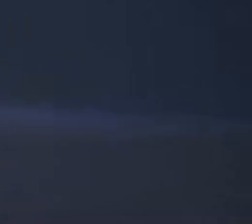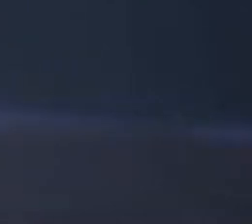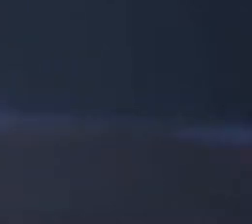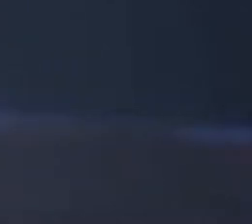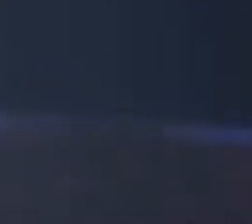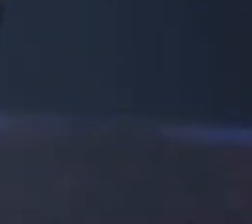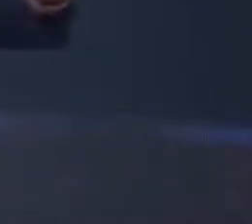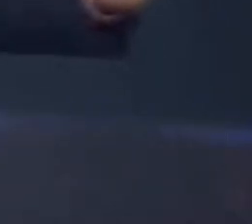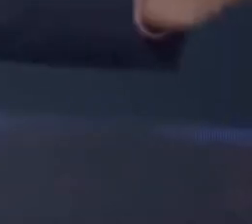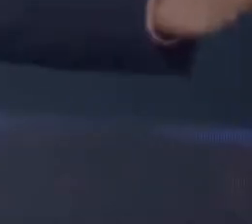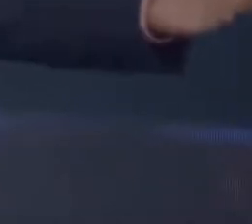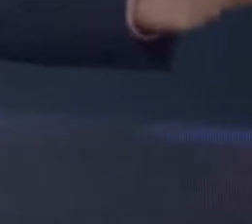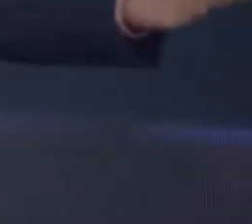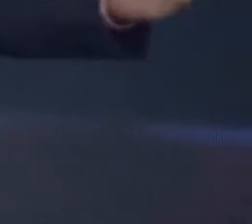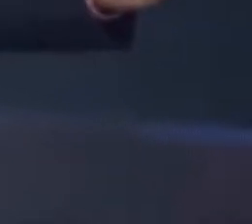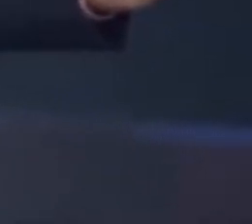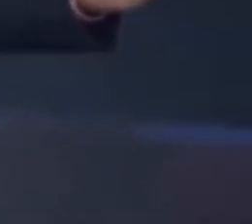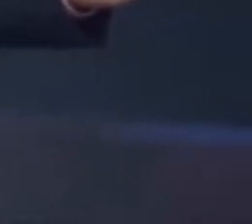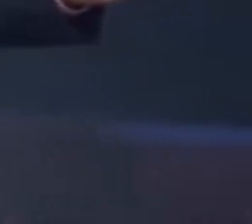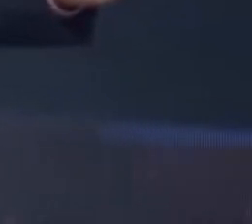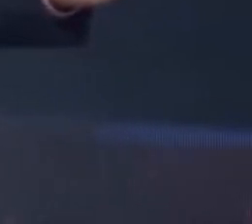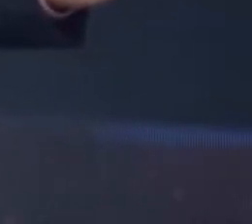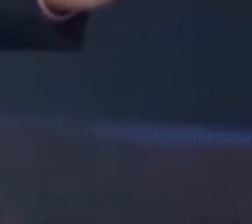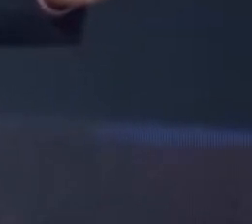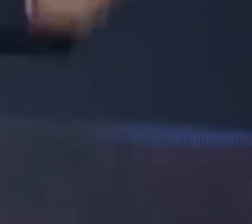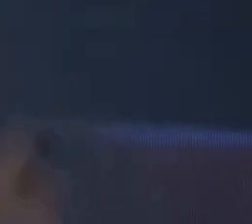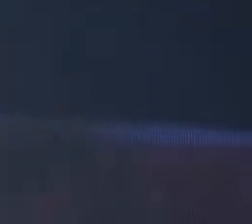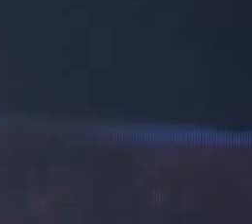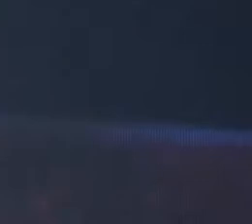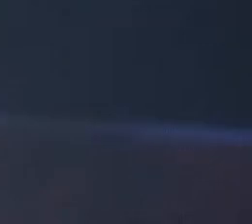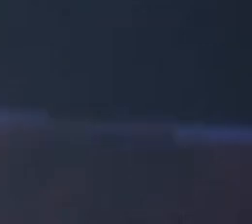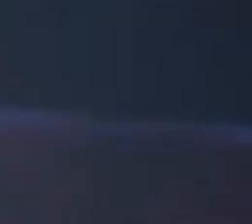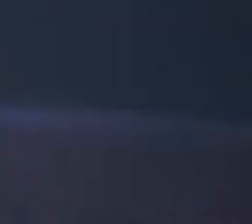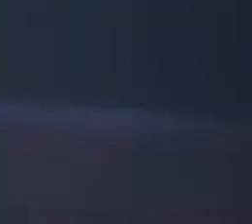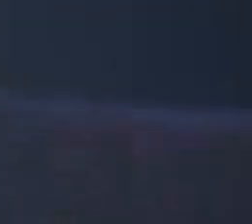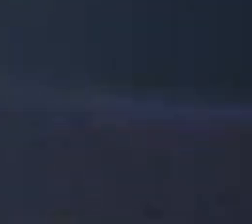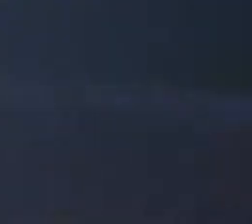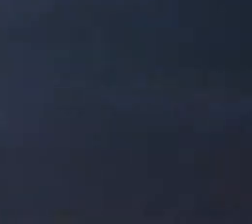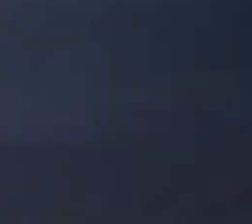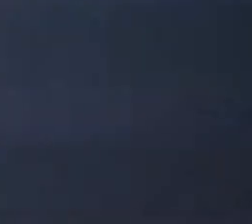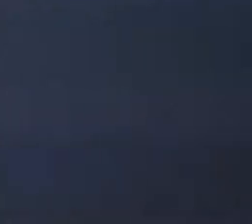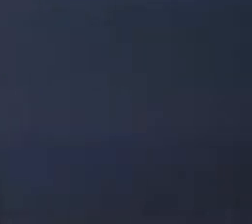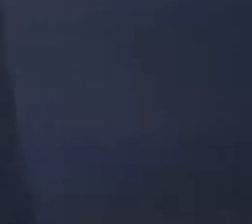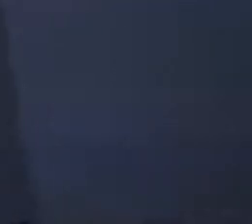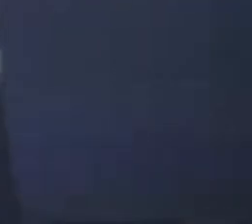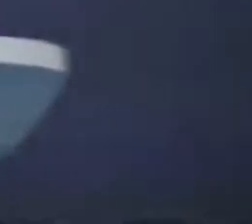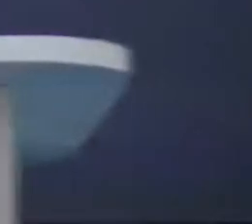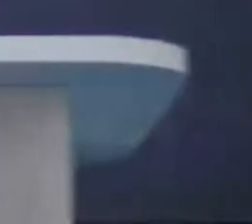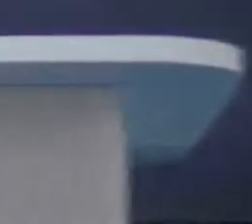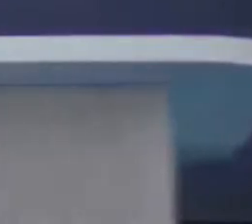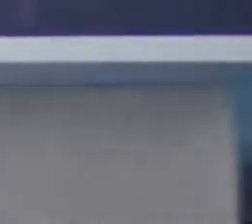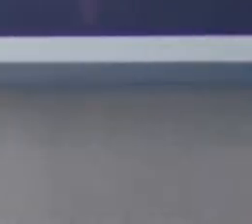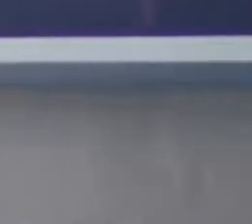vous les voyez, s'ils peuvent le faire, moi aussi je peux le faire aussi. S'il peut poursuivre, moi aussi je peux poursuivre. S'il